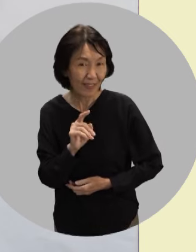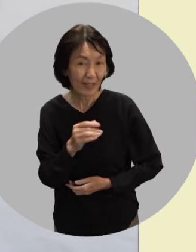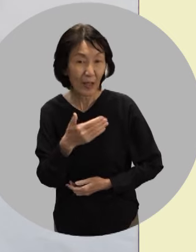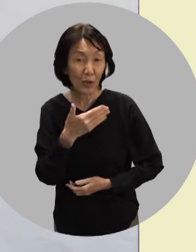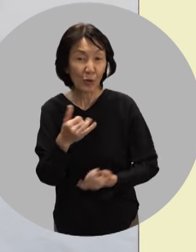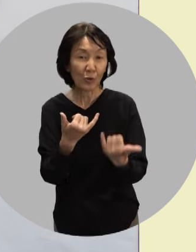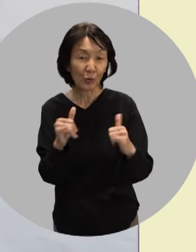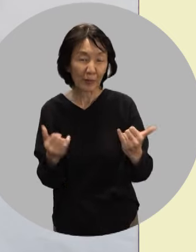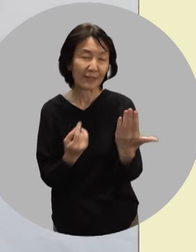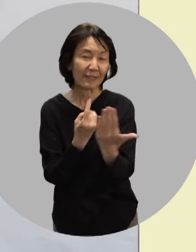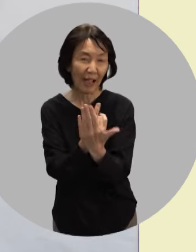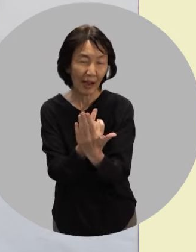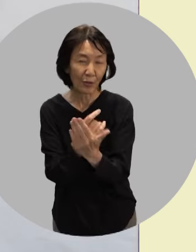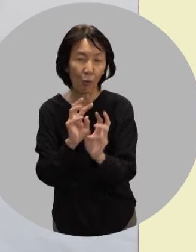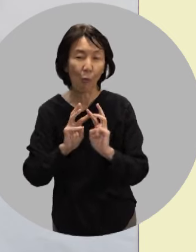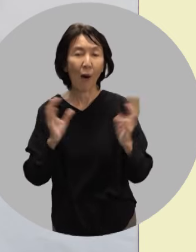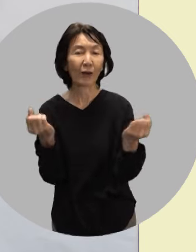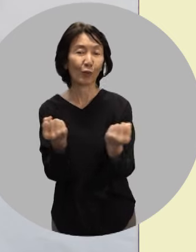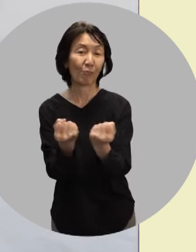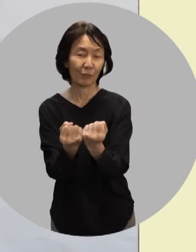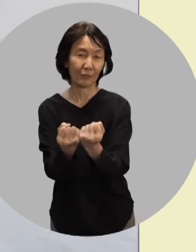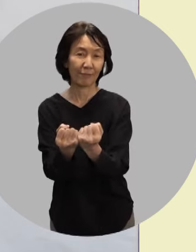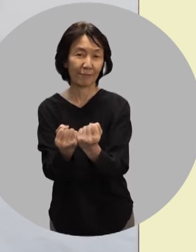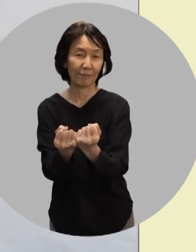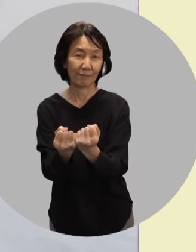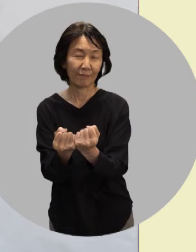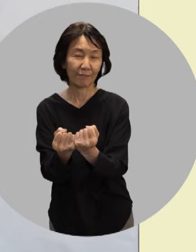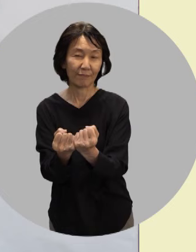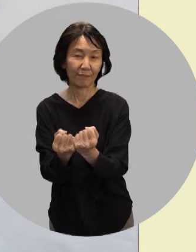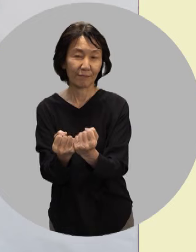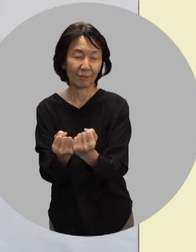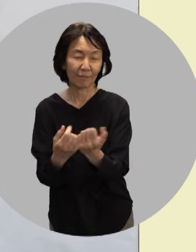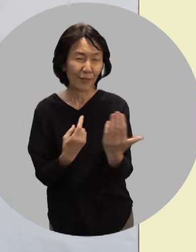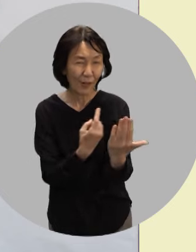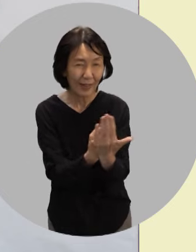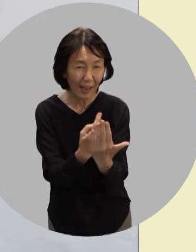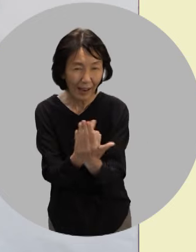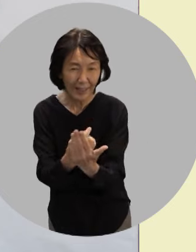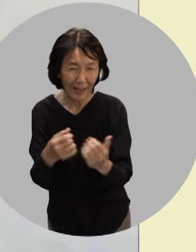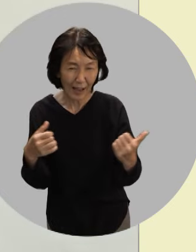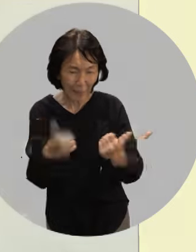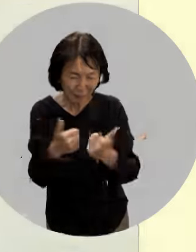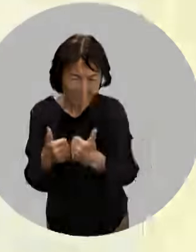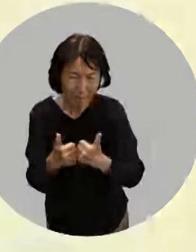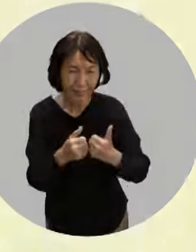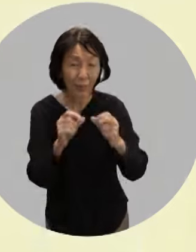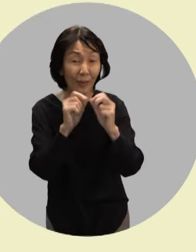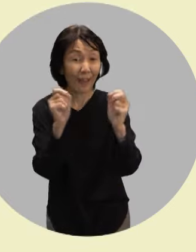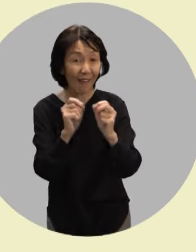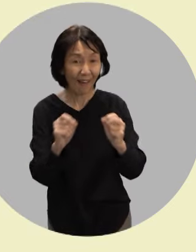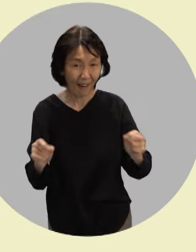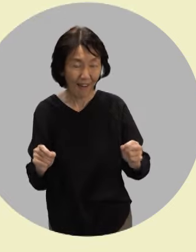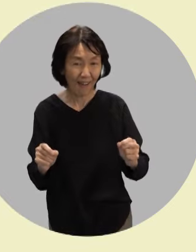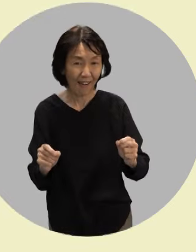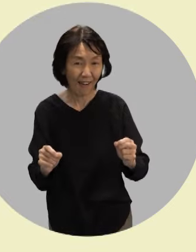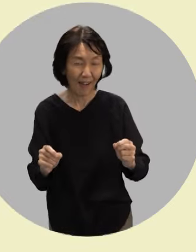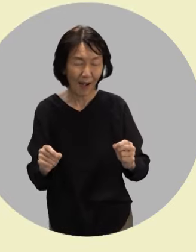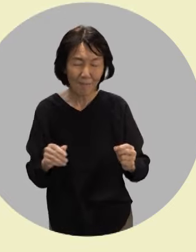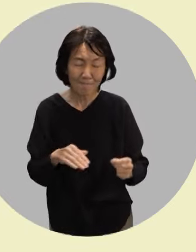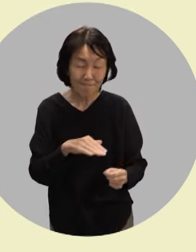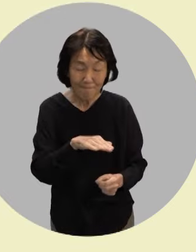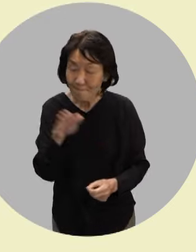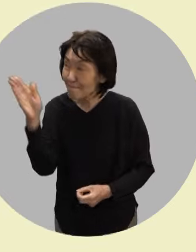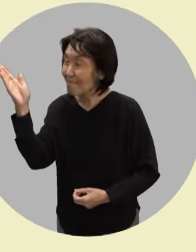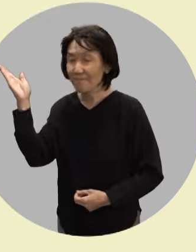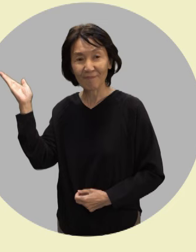加によるワークショップでした。幅広い世代が参加した話し合いの結果、全世代が楽しめる公